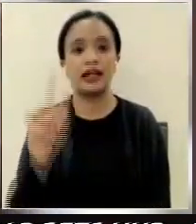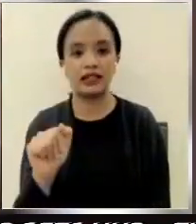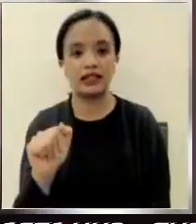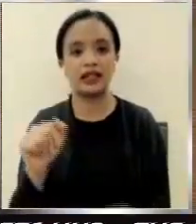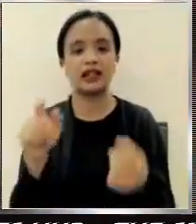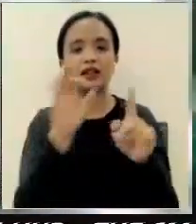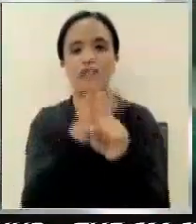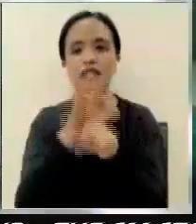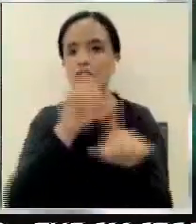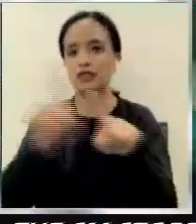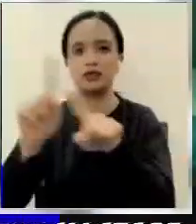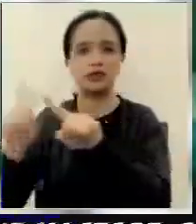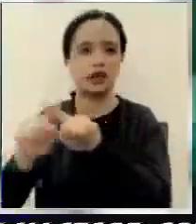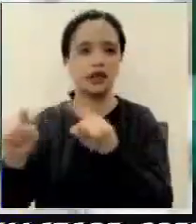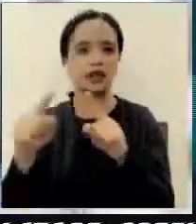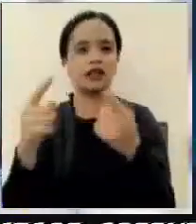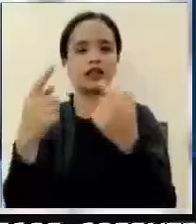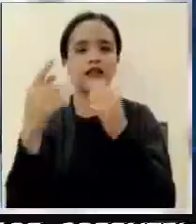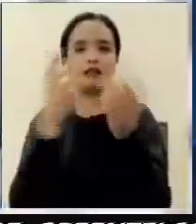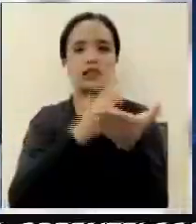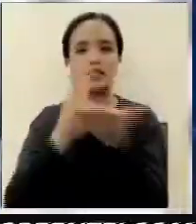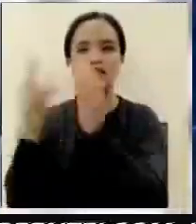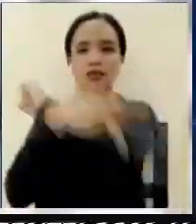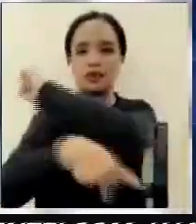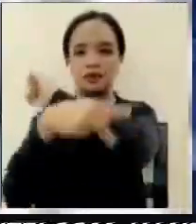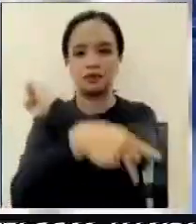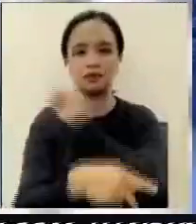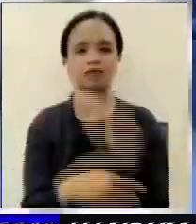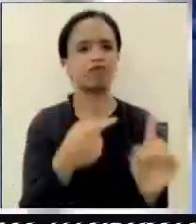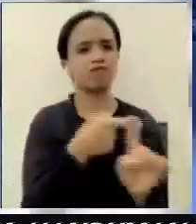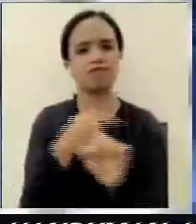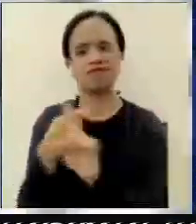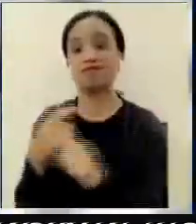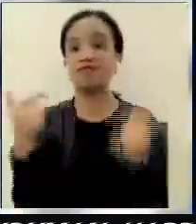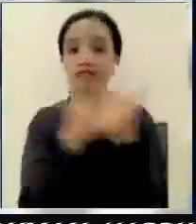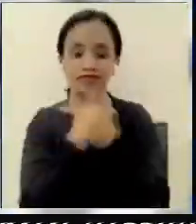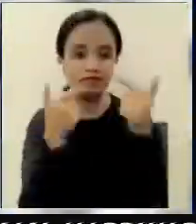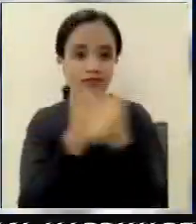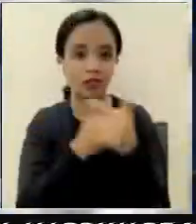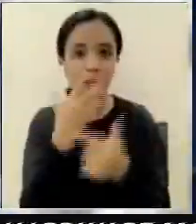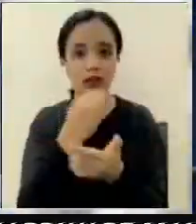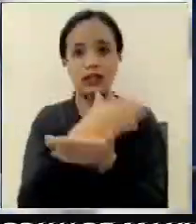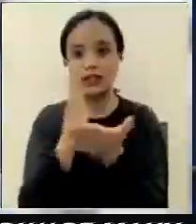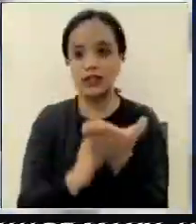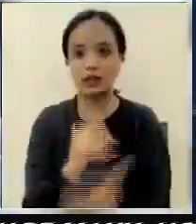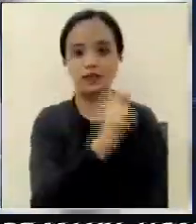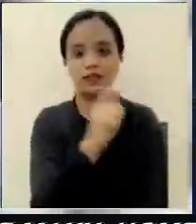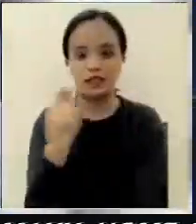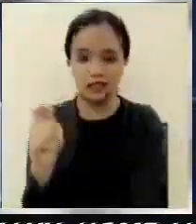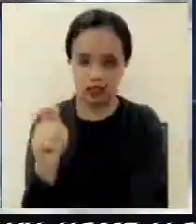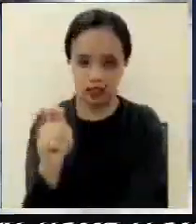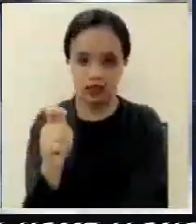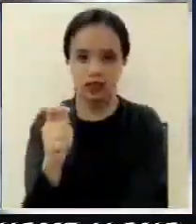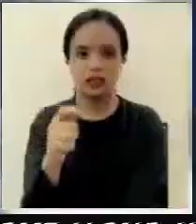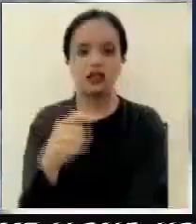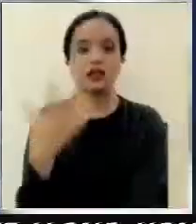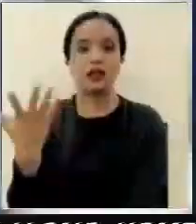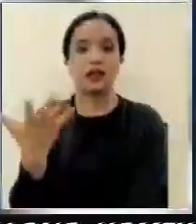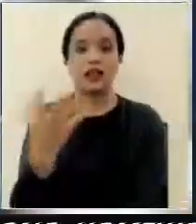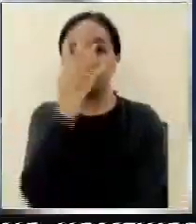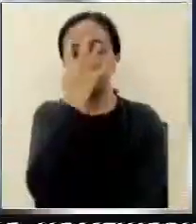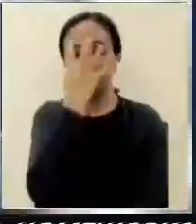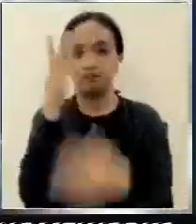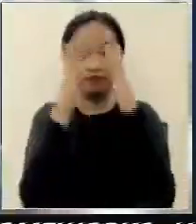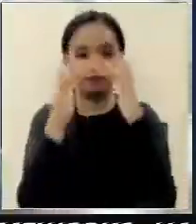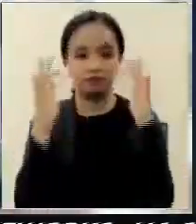sa probinsya. Good vibes at laugh trip naman ang hatid ng ilan sa TikTok Clock Host sa Mascara Festival 2023 sa